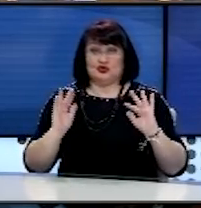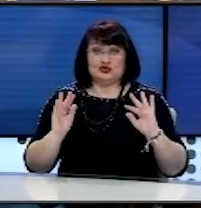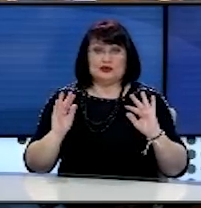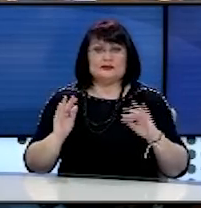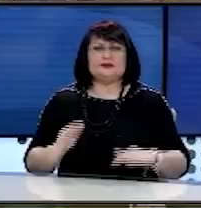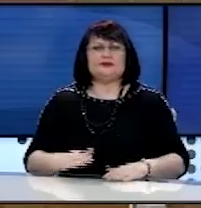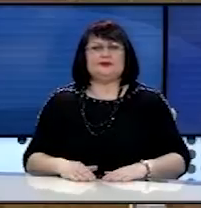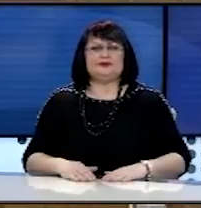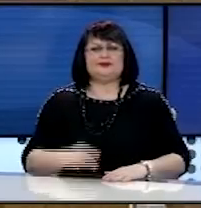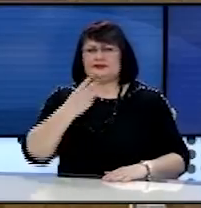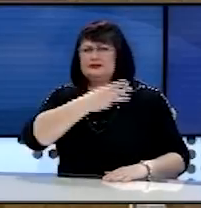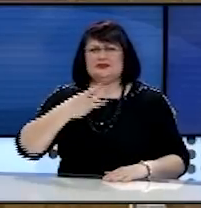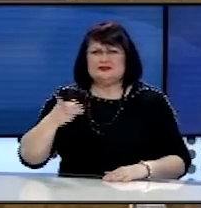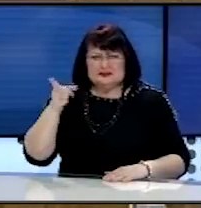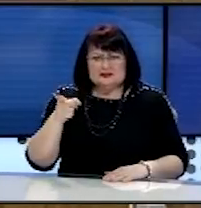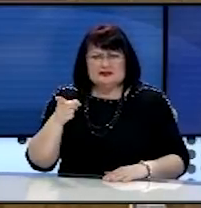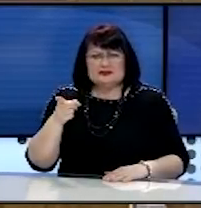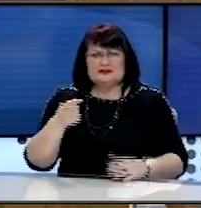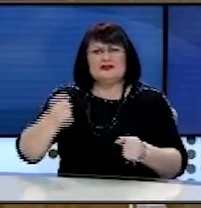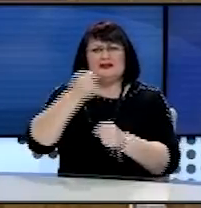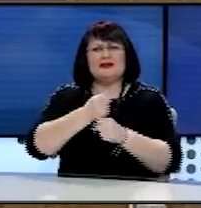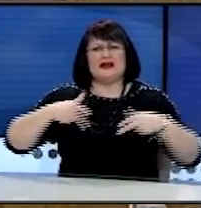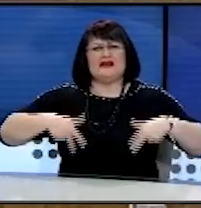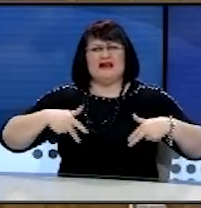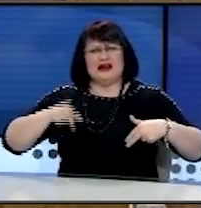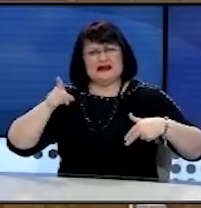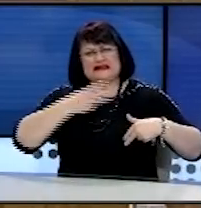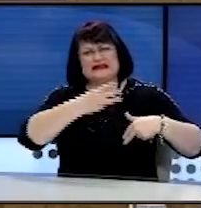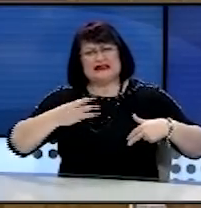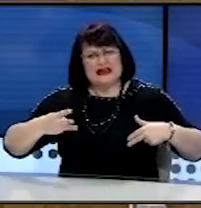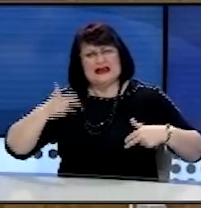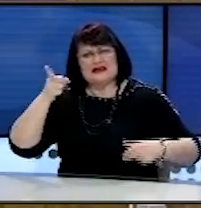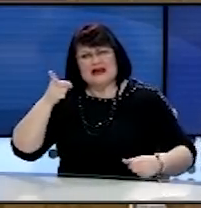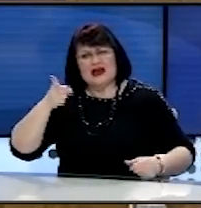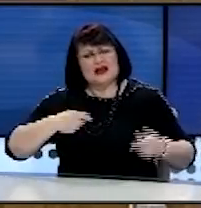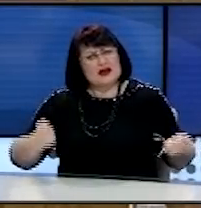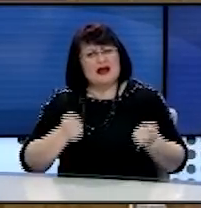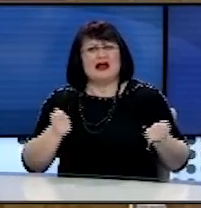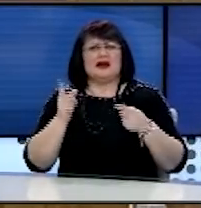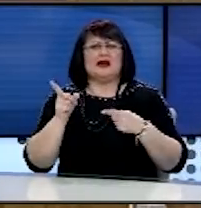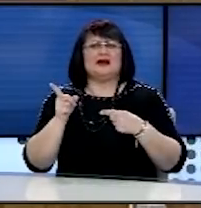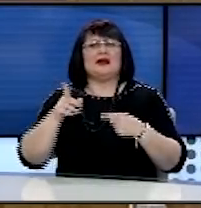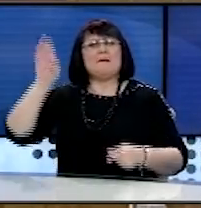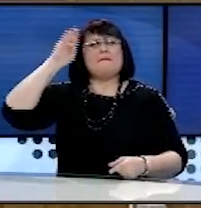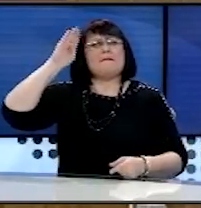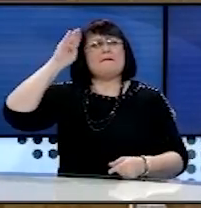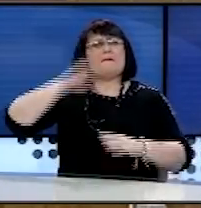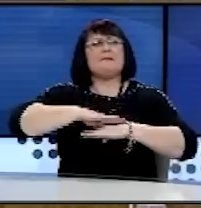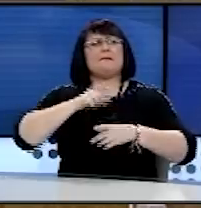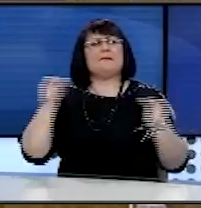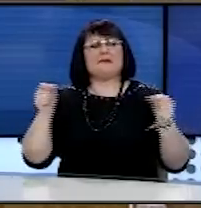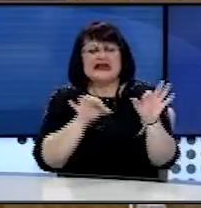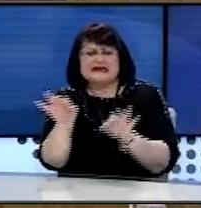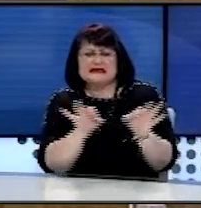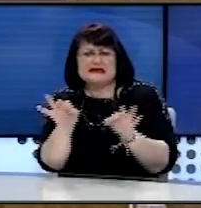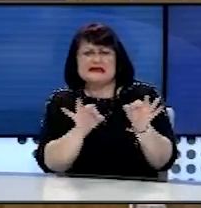γεγονός ότι ήταν η ίδια η κυβέρνησή του που πρωτοστάτησε στην υλοποίηση των αμερικανοατοικών σχεδίων,